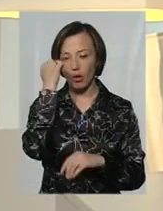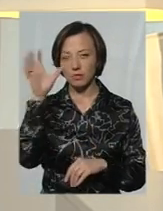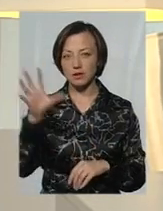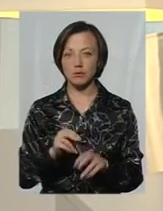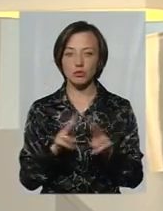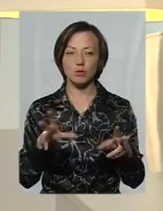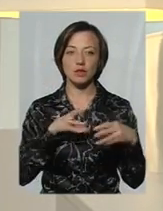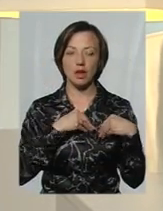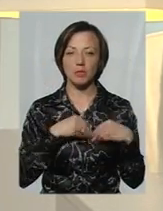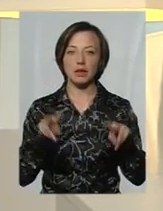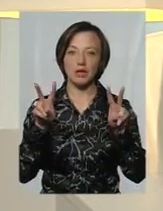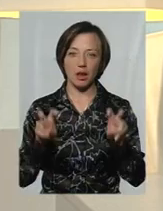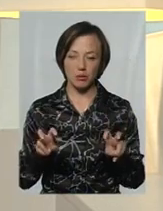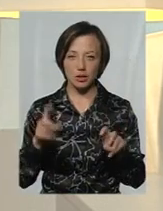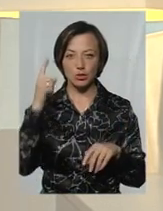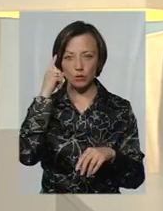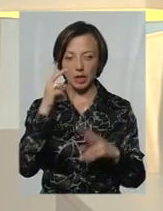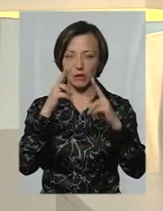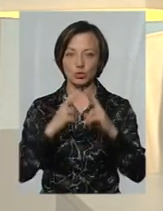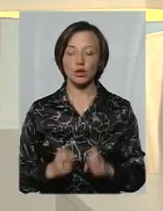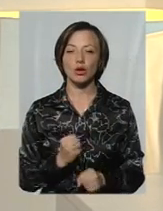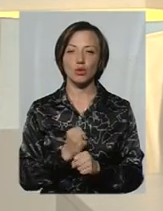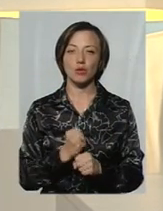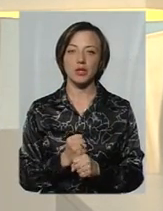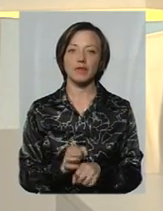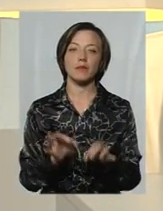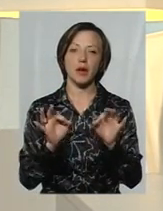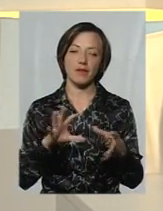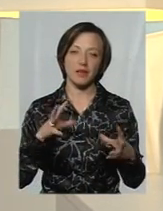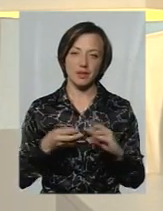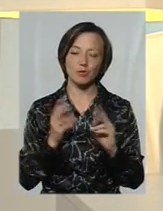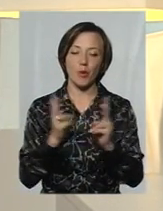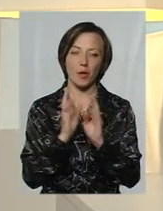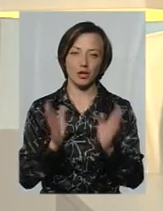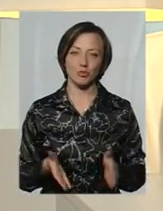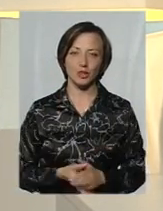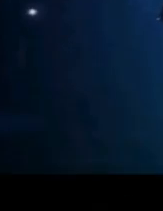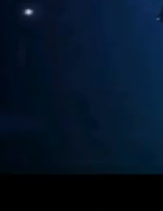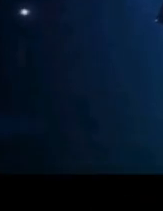всім, хто був з нами, це була тема. Думайте, аналізуйте, робіть висновки. Побачимось.